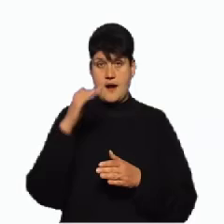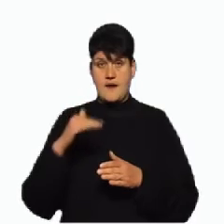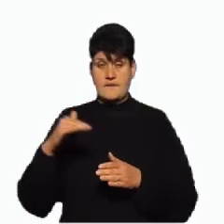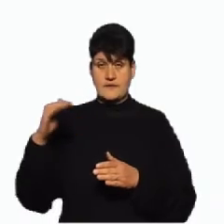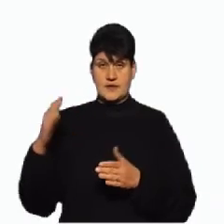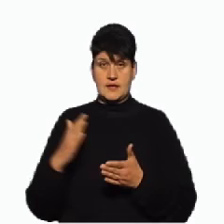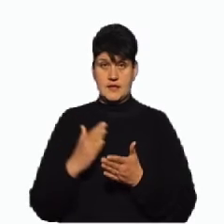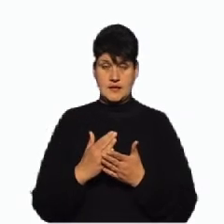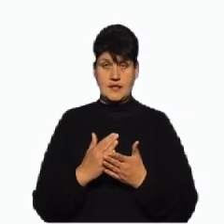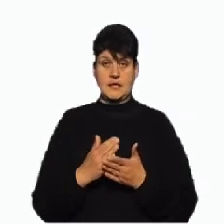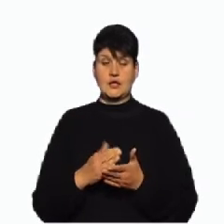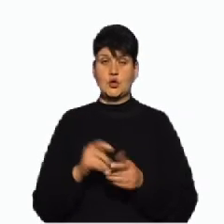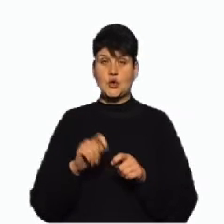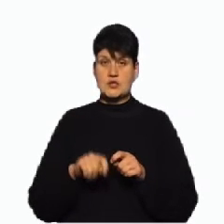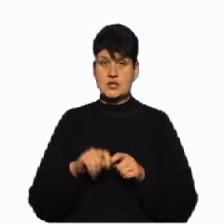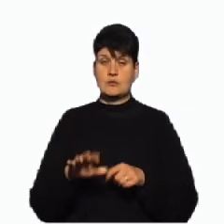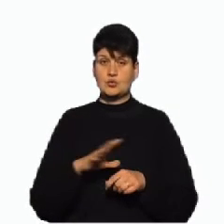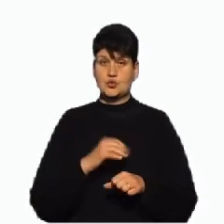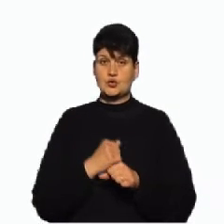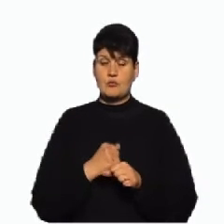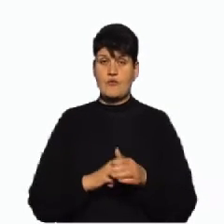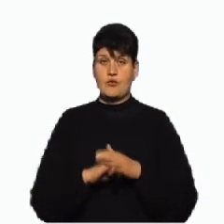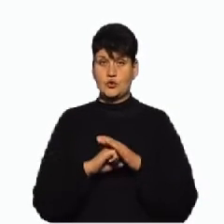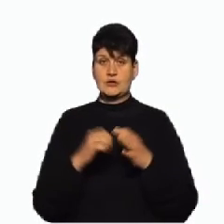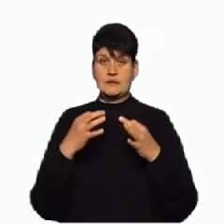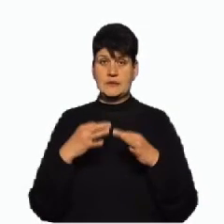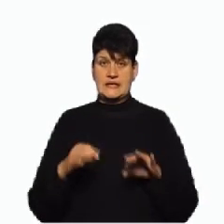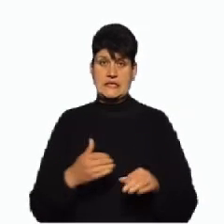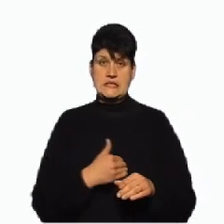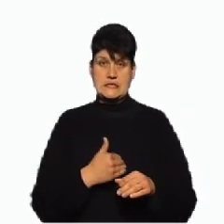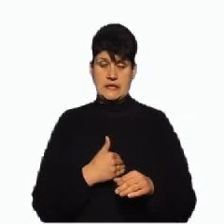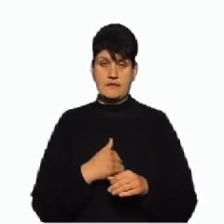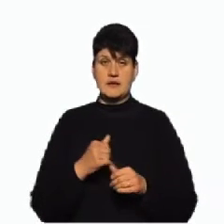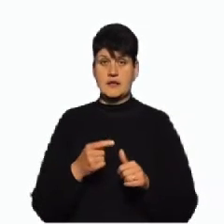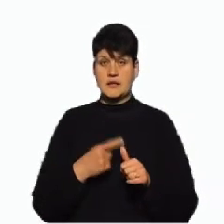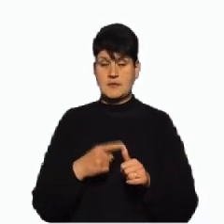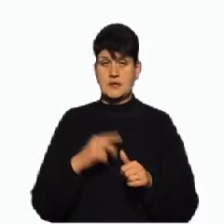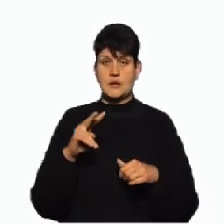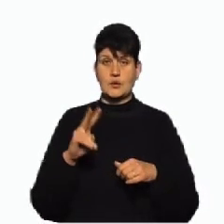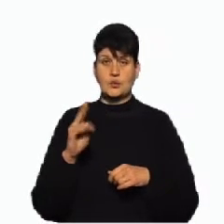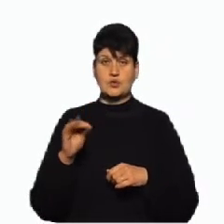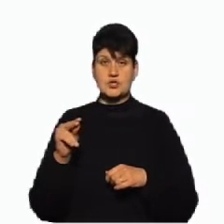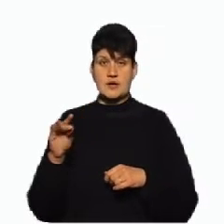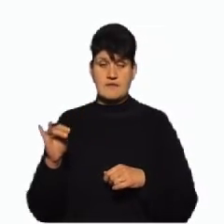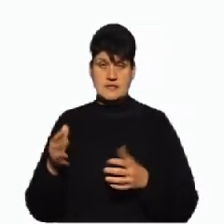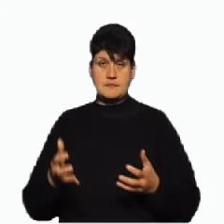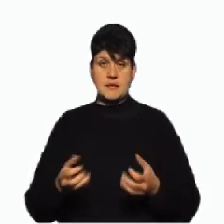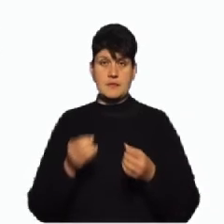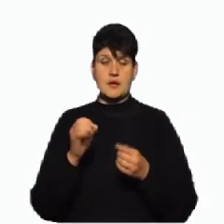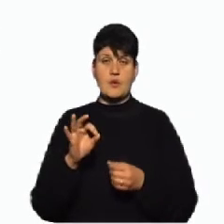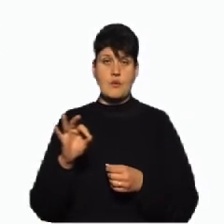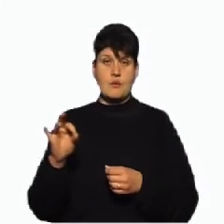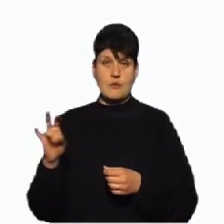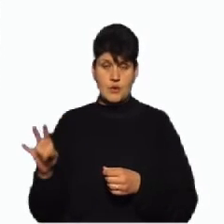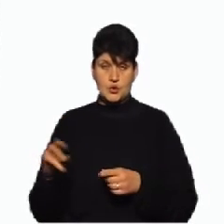було зроблене Фондом демократичної ініціативи імені Ілька Кучерєва. Угу. Це також за підтримки ПРООН. Дослідження стосувалося